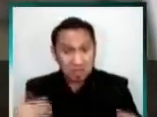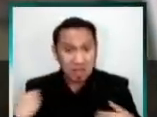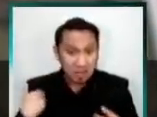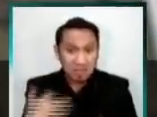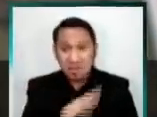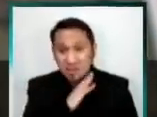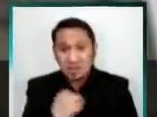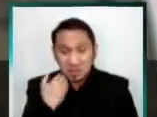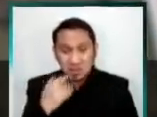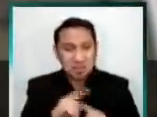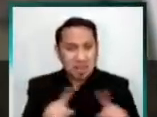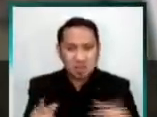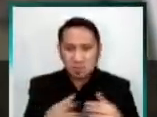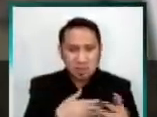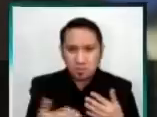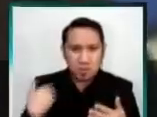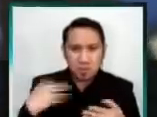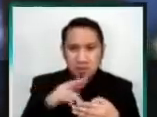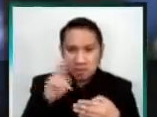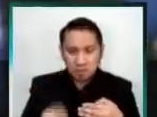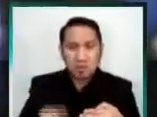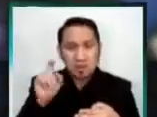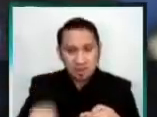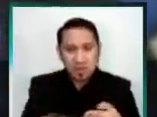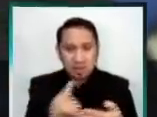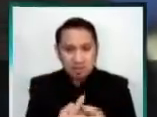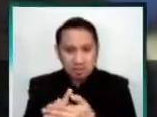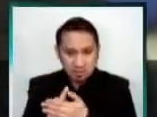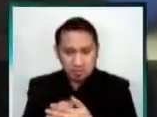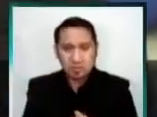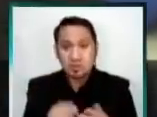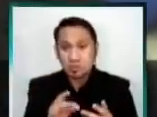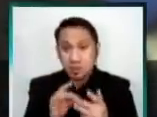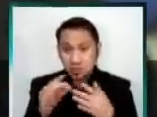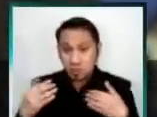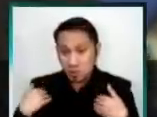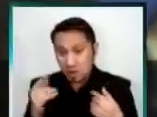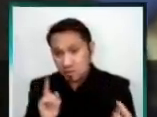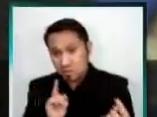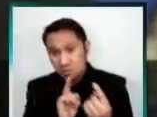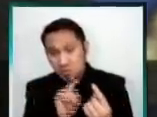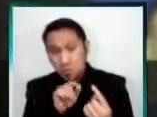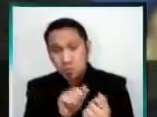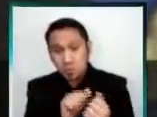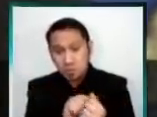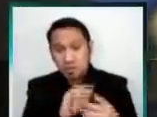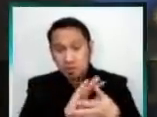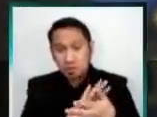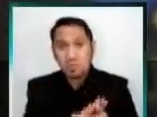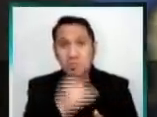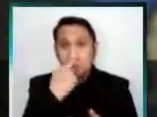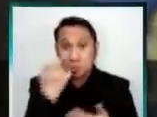magpositibo sa antigen o swab test, agad na silang i-isolate, lalo kung naging close contact ng isang may COVID. Karamihan daw sa mga